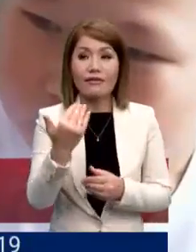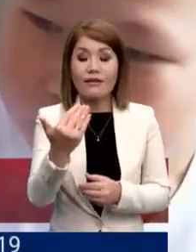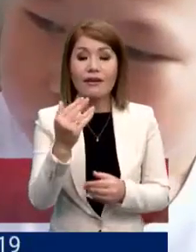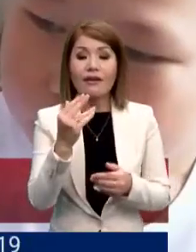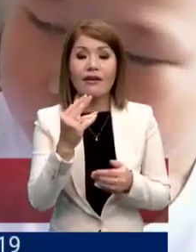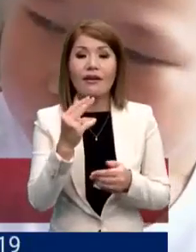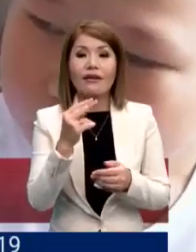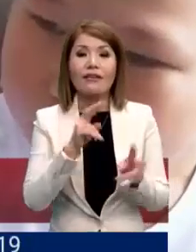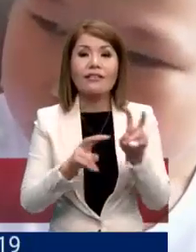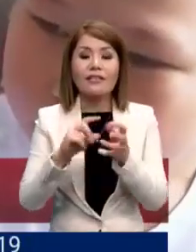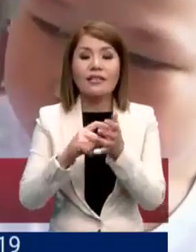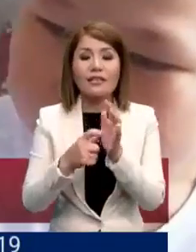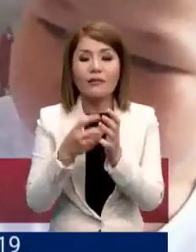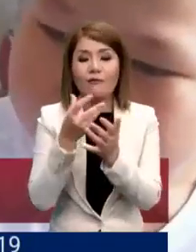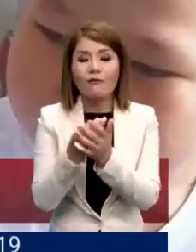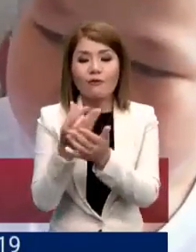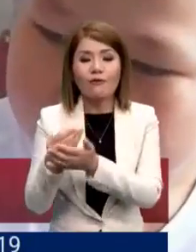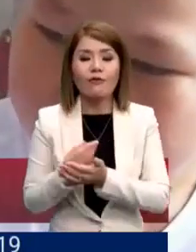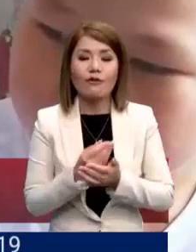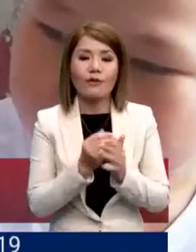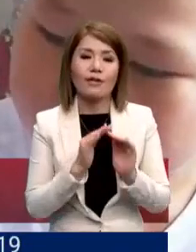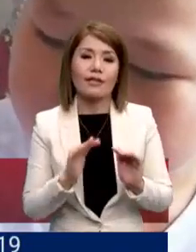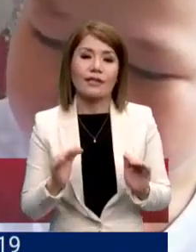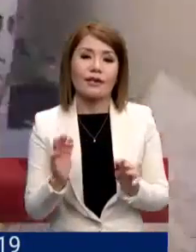алған. Біз қызым комнатасыр, ұлым комнатасыр.